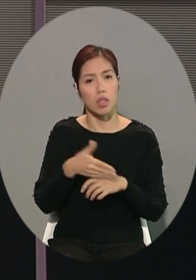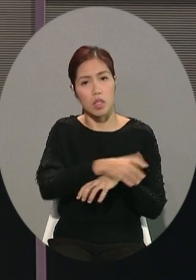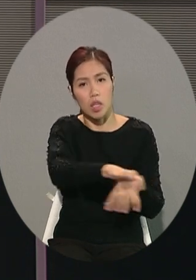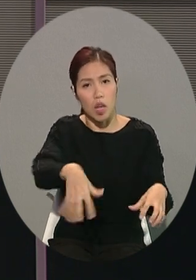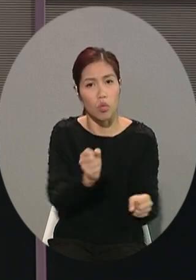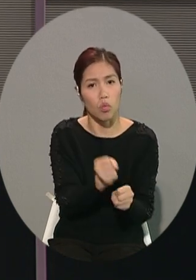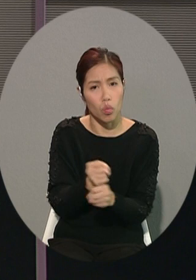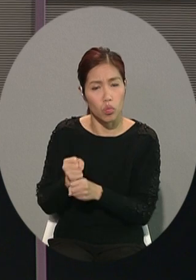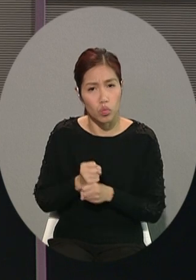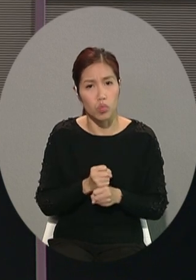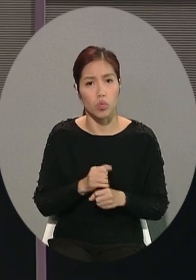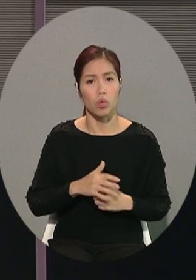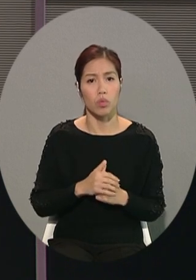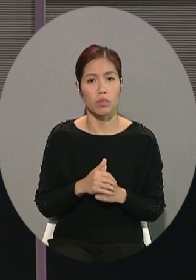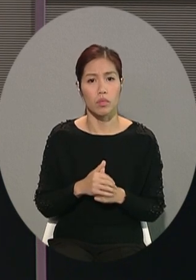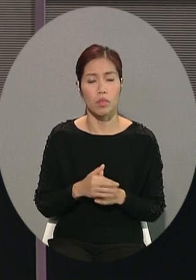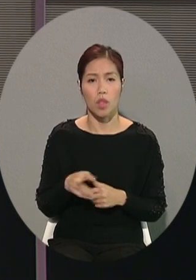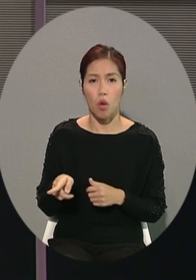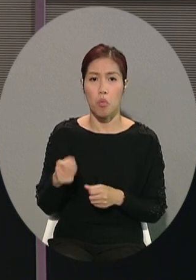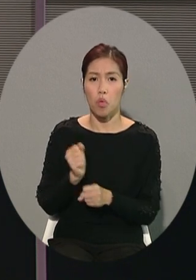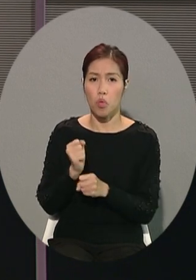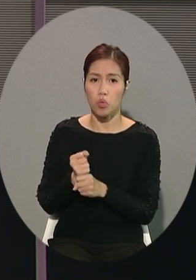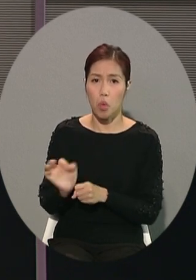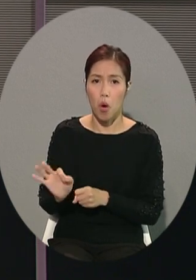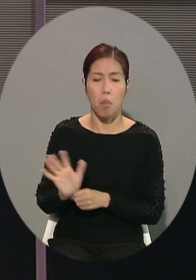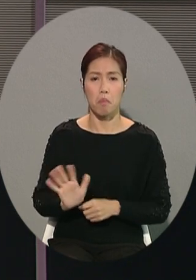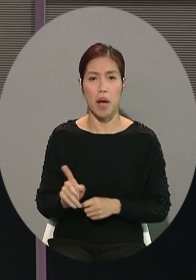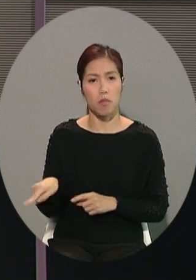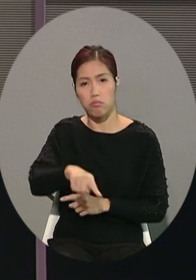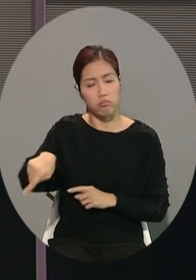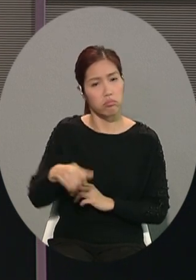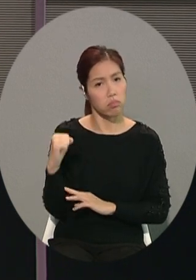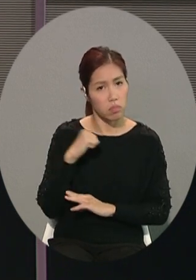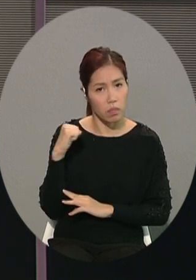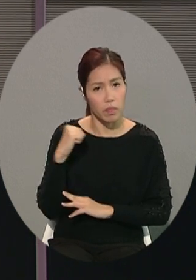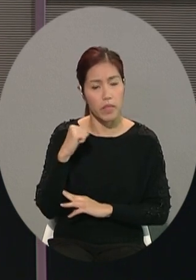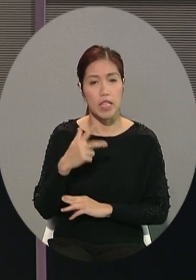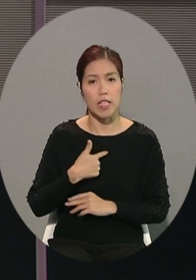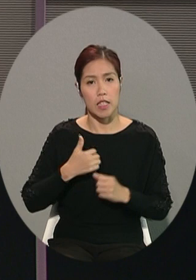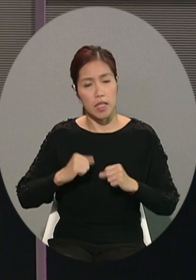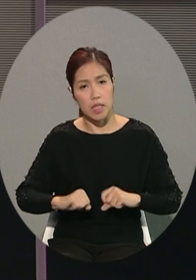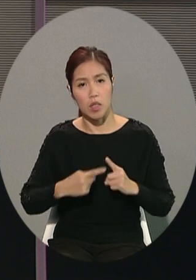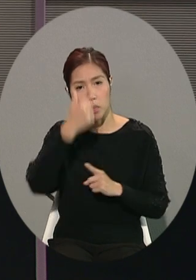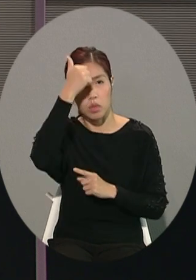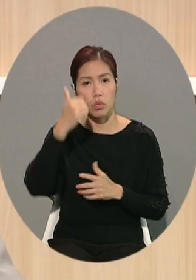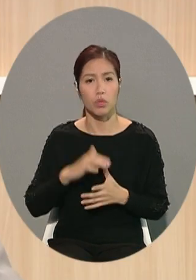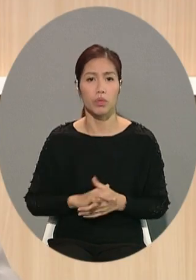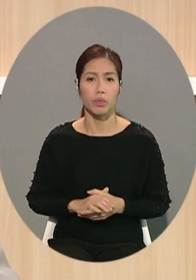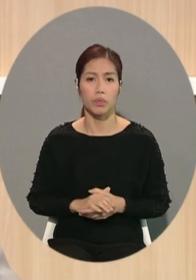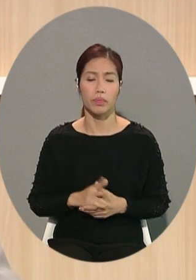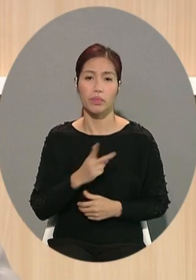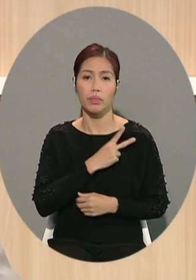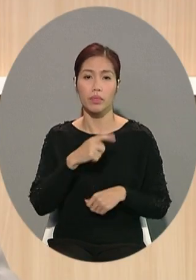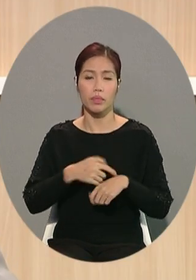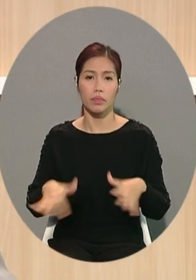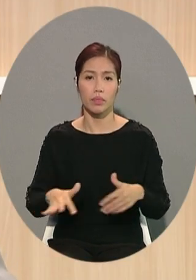我不是很容許他們說他們是沒有做事，他們是很勤力去做事，他們都是堅守民主的原則。 以我的時間用